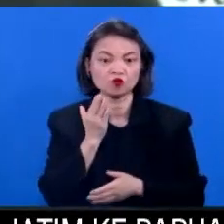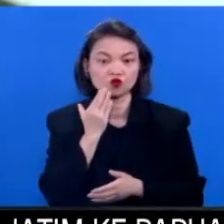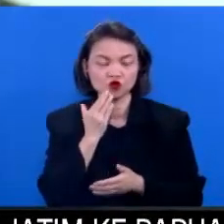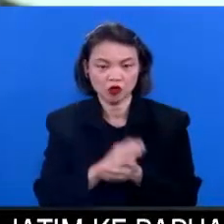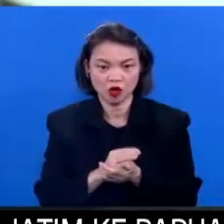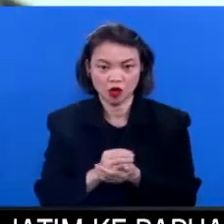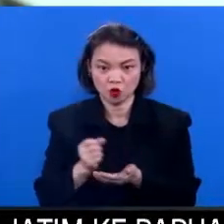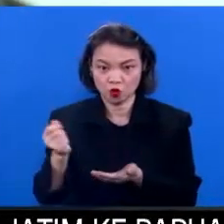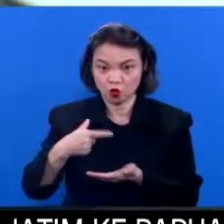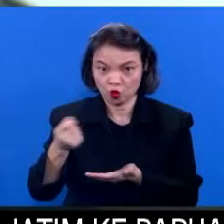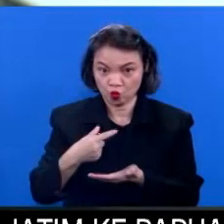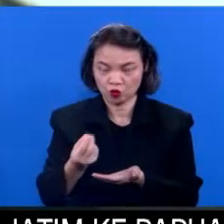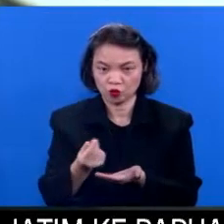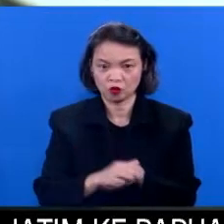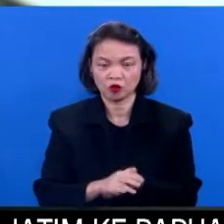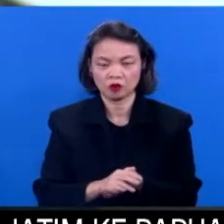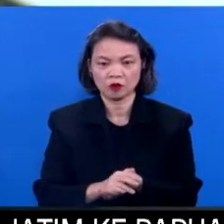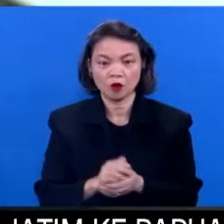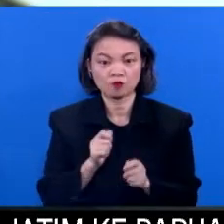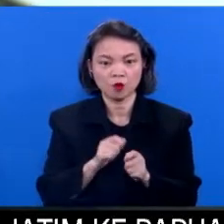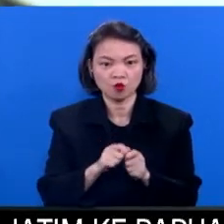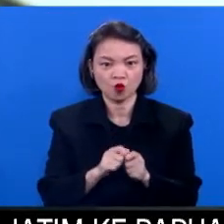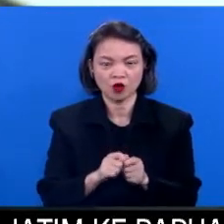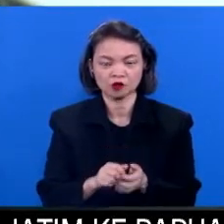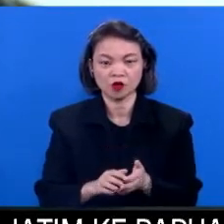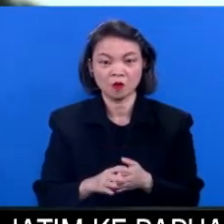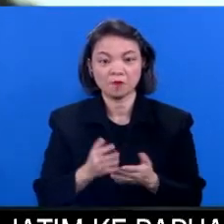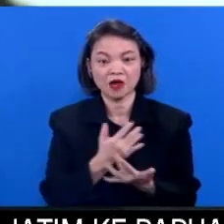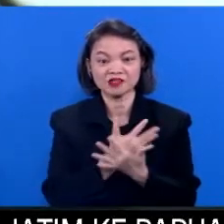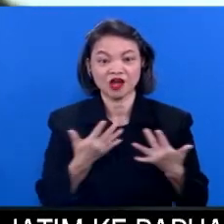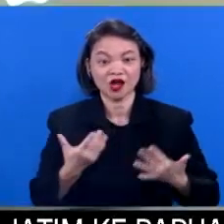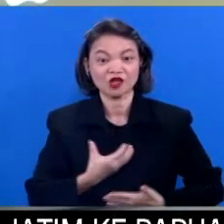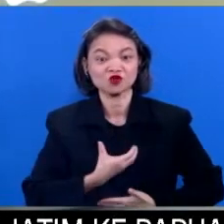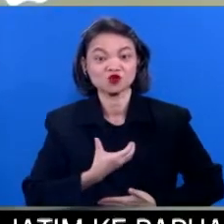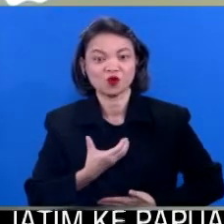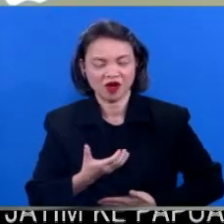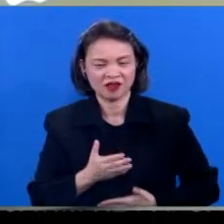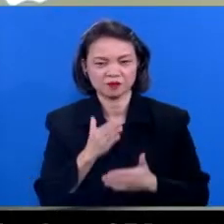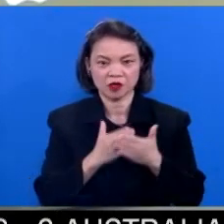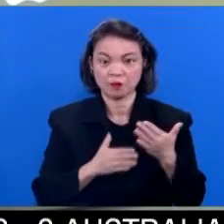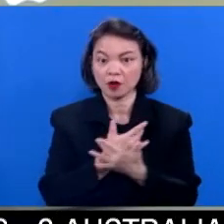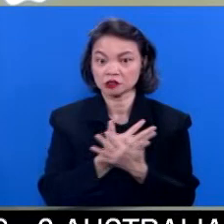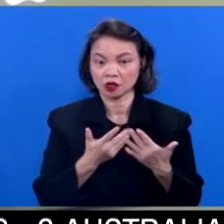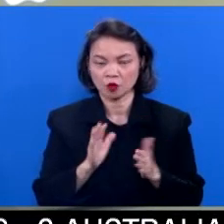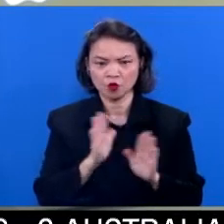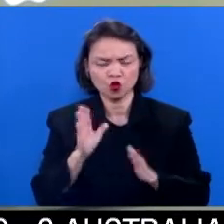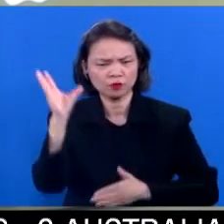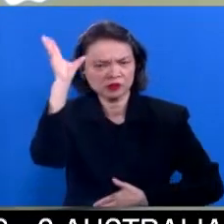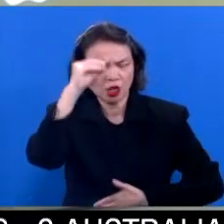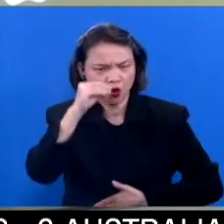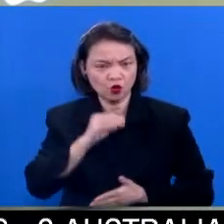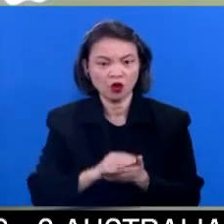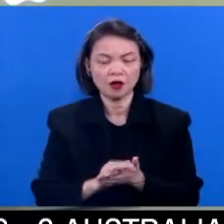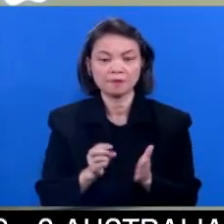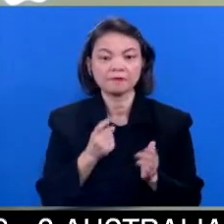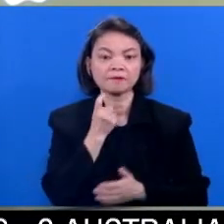dana menjadi kelebihan pinjaman online sehingga membuatnya populer di masyarakat. Sayangnya, sebagian besar masyarakat belum dibekali literasi keuangan